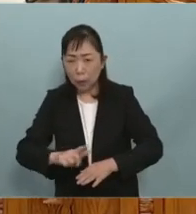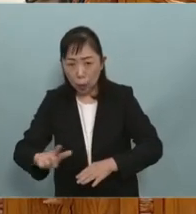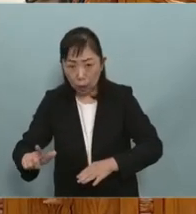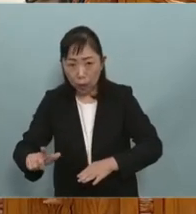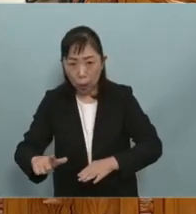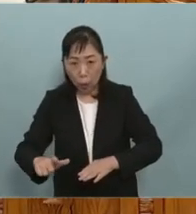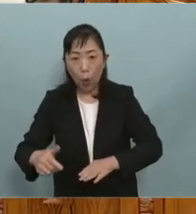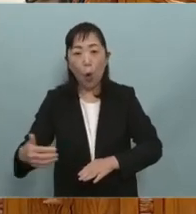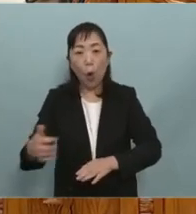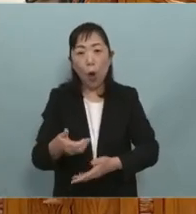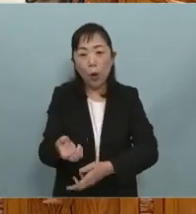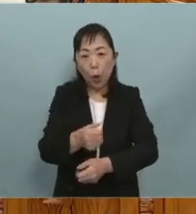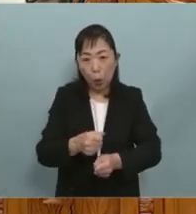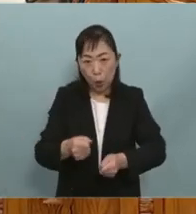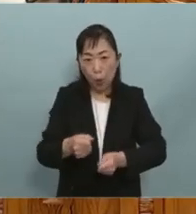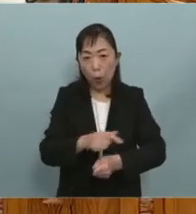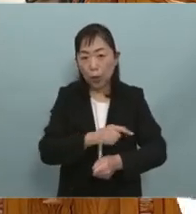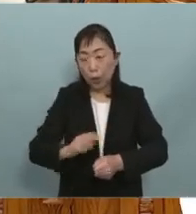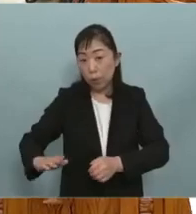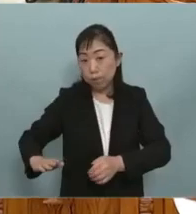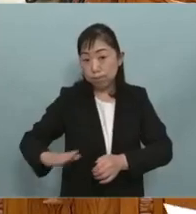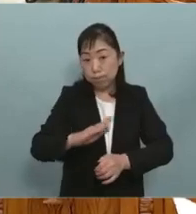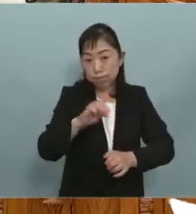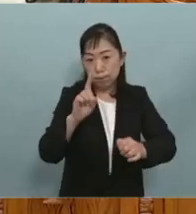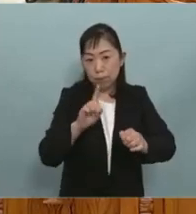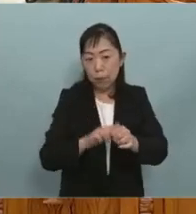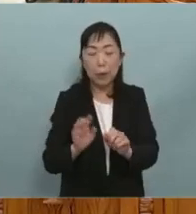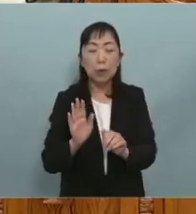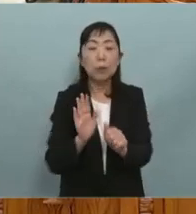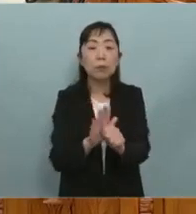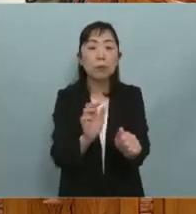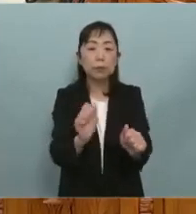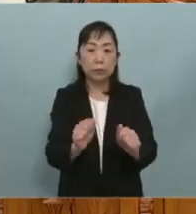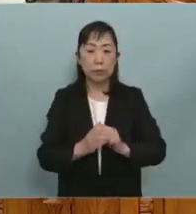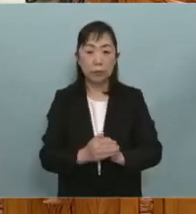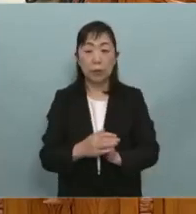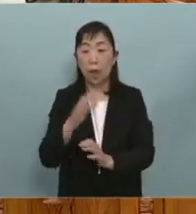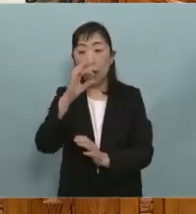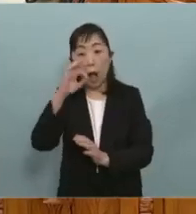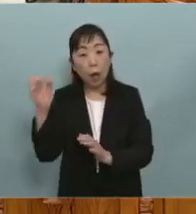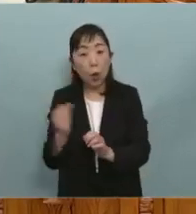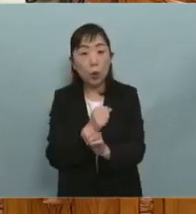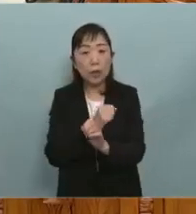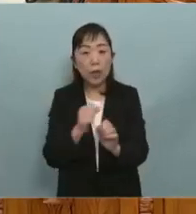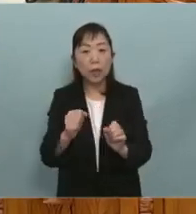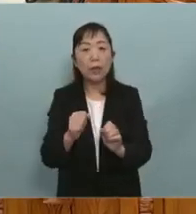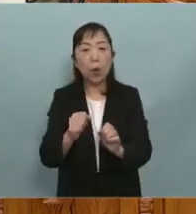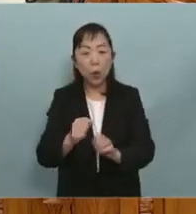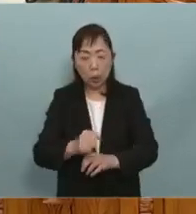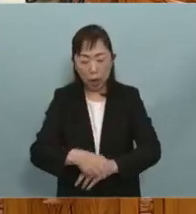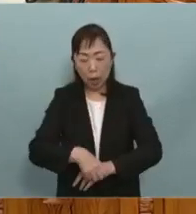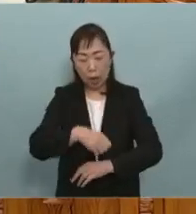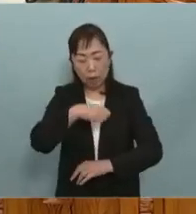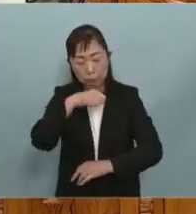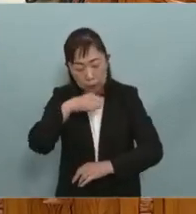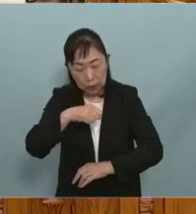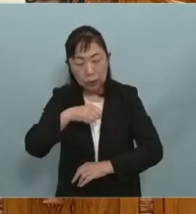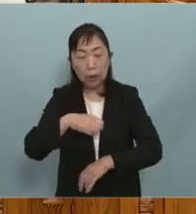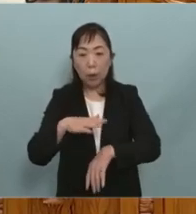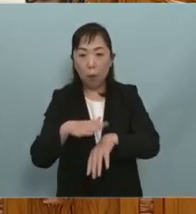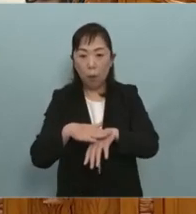漁業水産業の活性化に取り組みます観光産業の交付化価値化を推進するとと